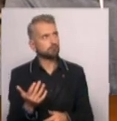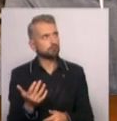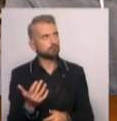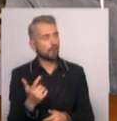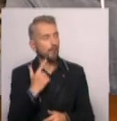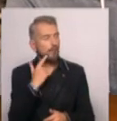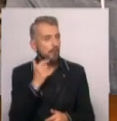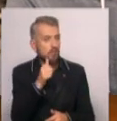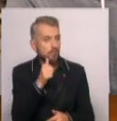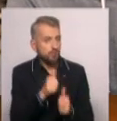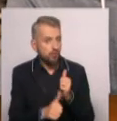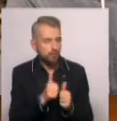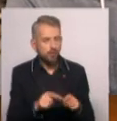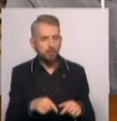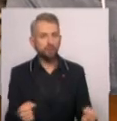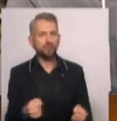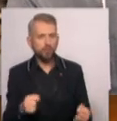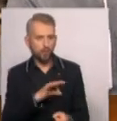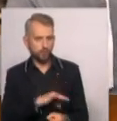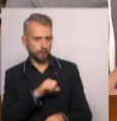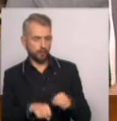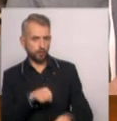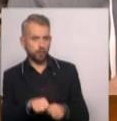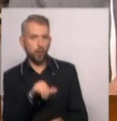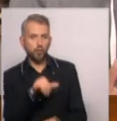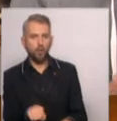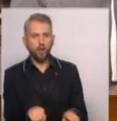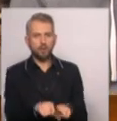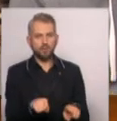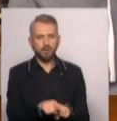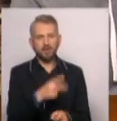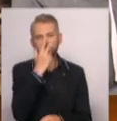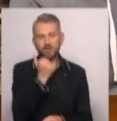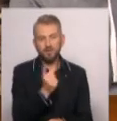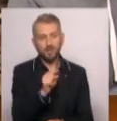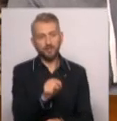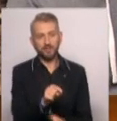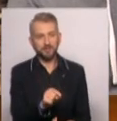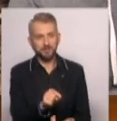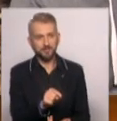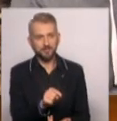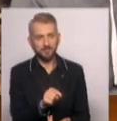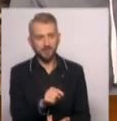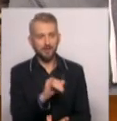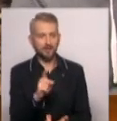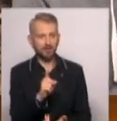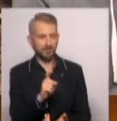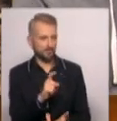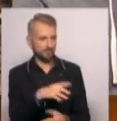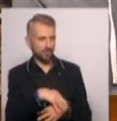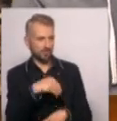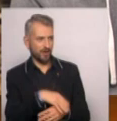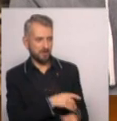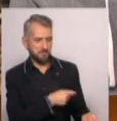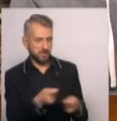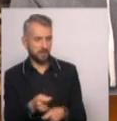щодня, навіть взимку, користується велосипедом. Це в нього такий хабіт, така звичка, яку він з Осло приніс з собою. Він там